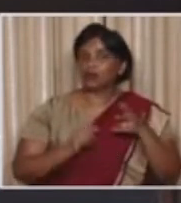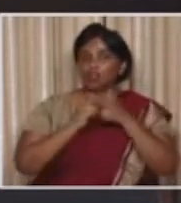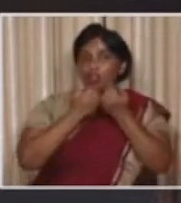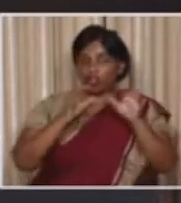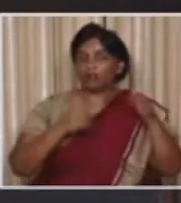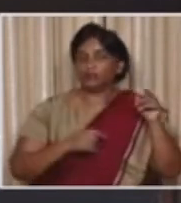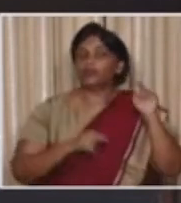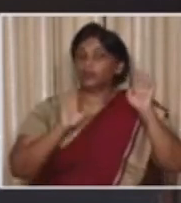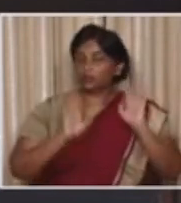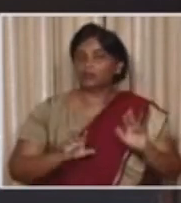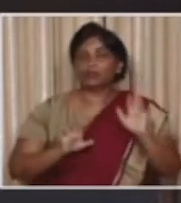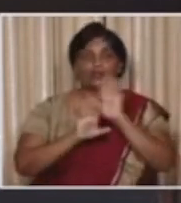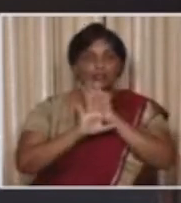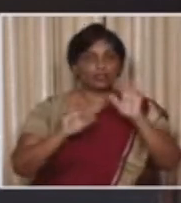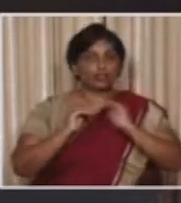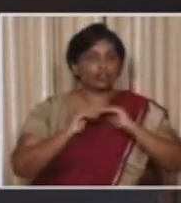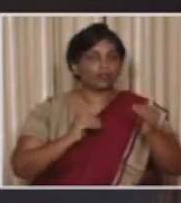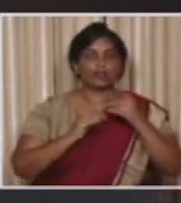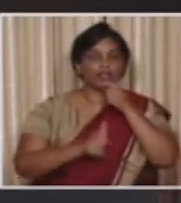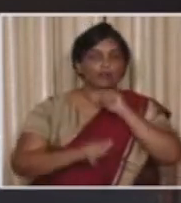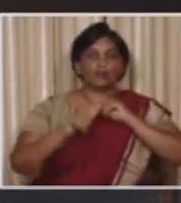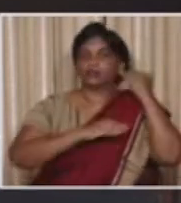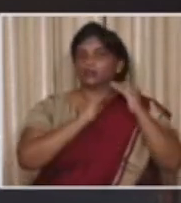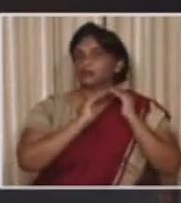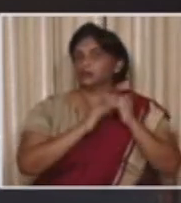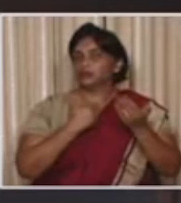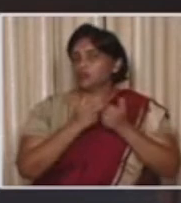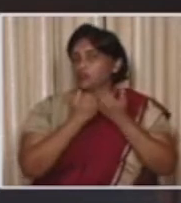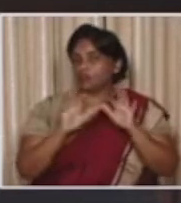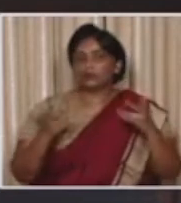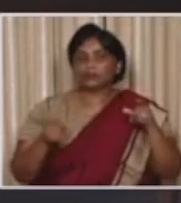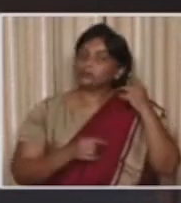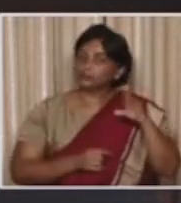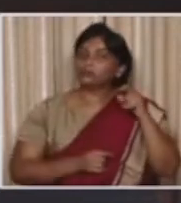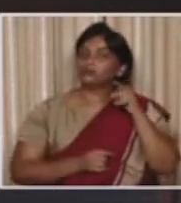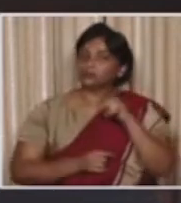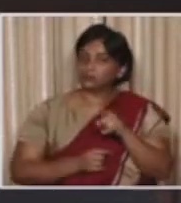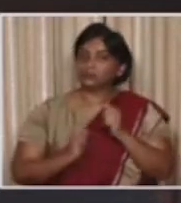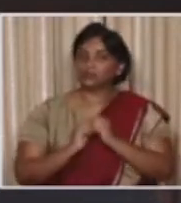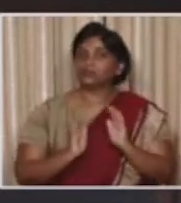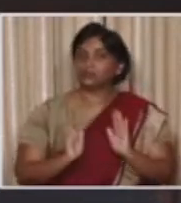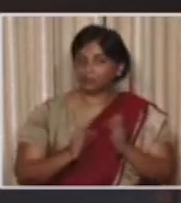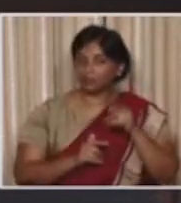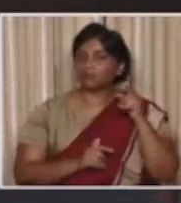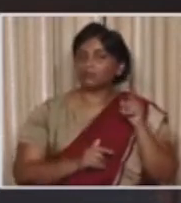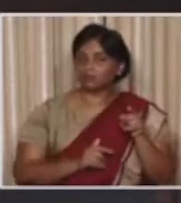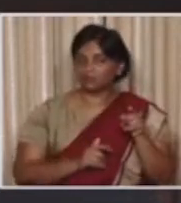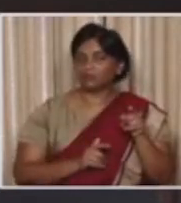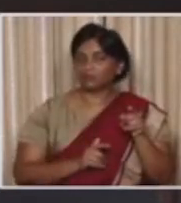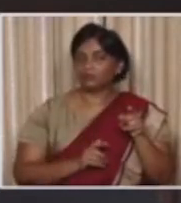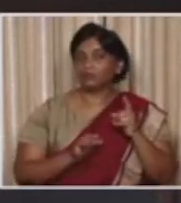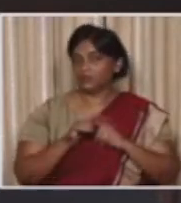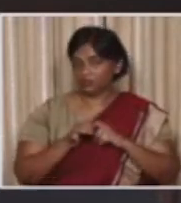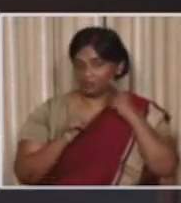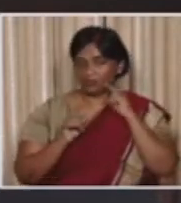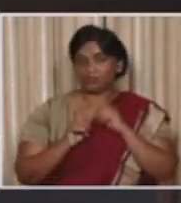කරලා තියෙනවා. නමුත් 19 න් පස්සේ එකම කර්මාංශාලාවක්වත් විවෘත වෙන්නේ නැහැ. ඒ නිසා තමුන්නාසි දැන් වැඩපටන් අරගන්නේ ඒක ඒ